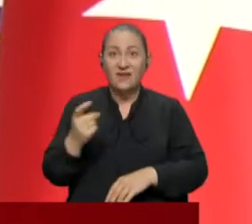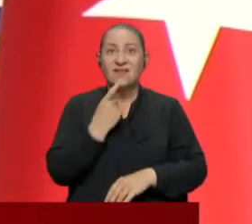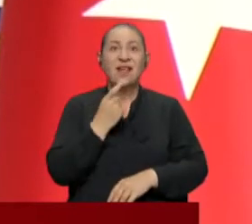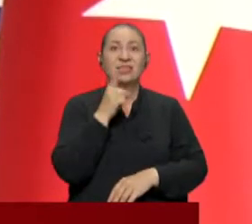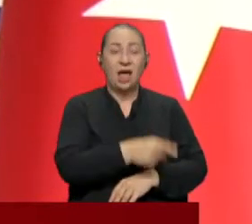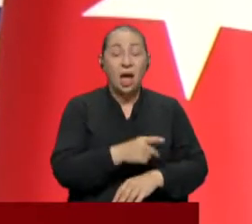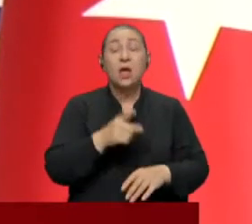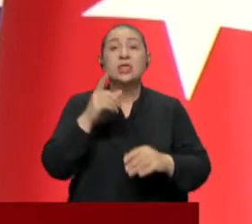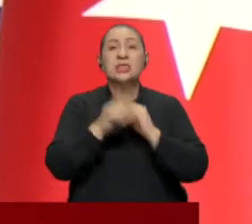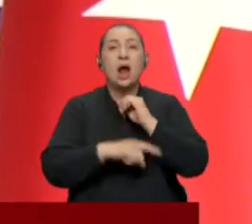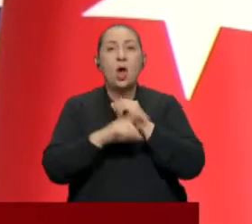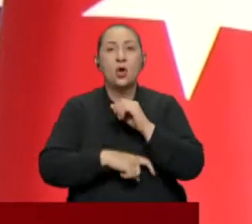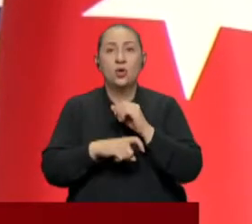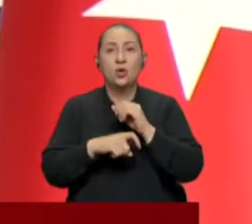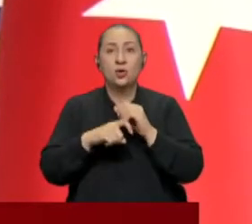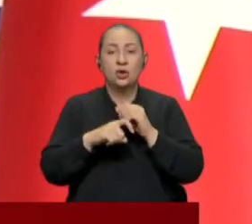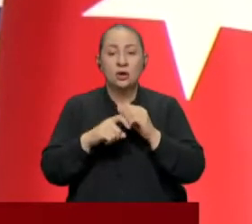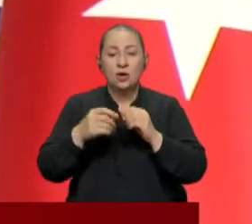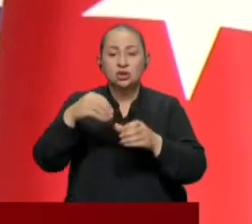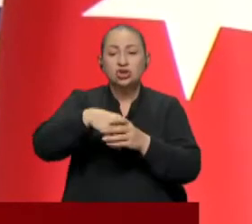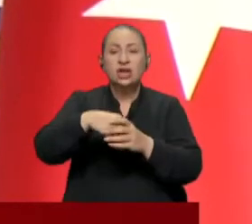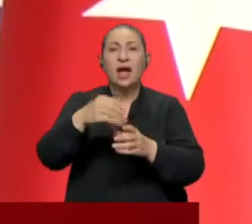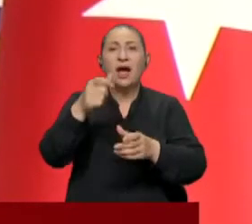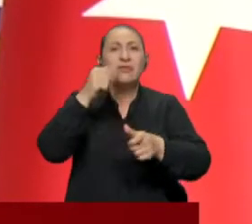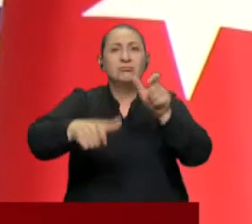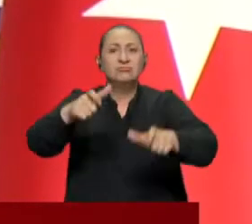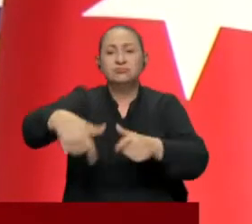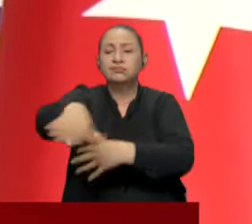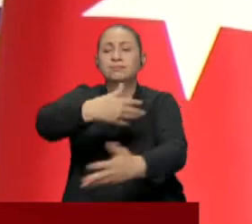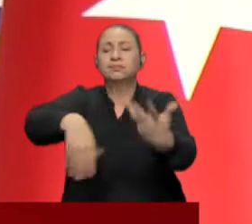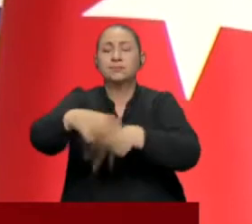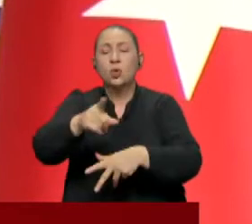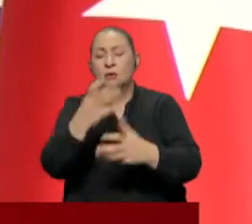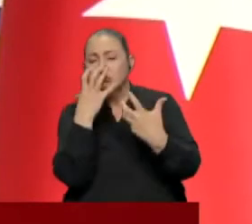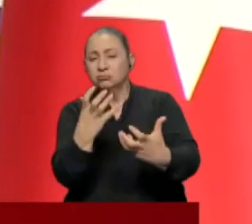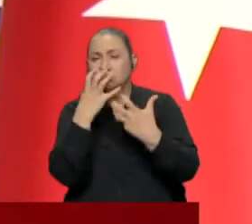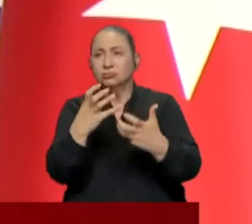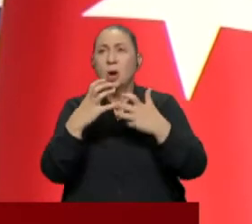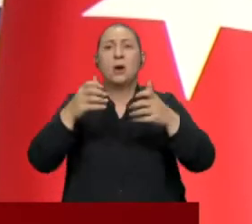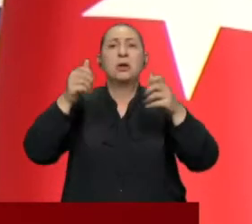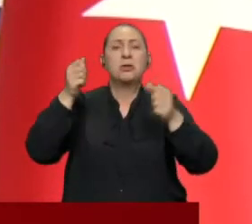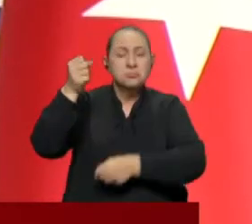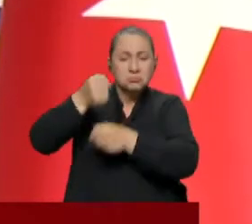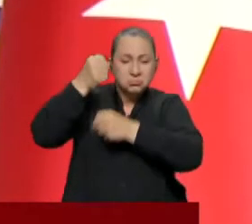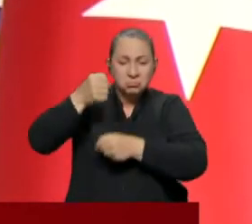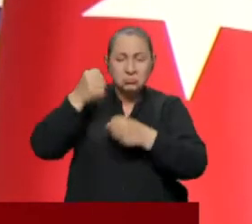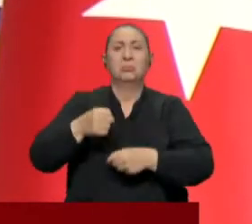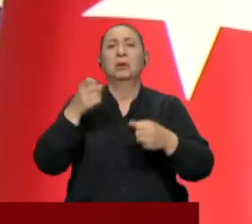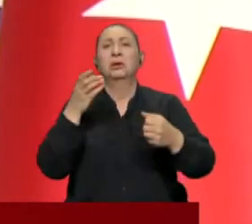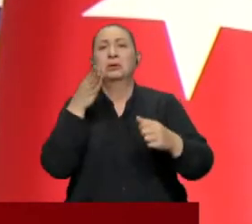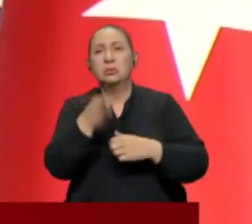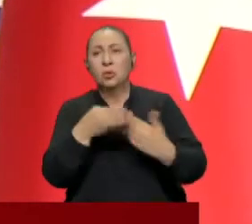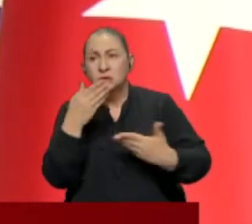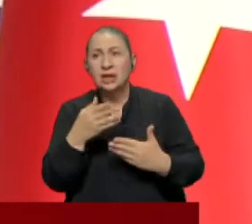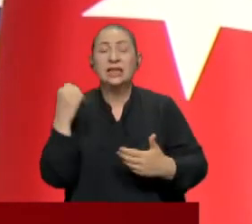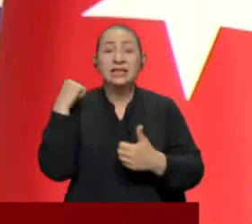Finlandiya'da terör örgütleri cirit atarken, terör örgütünün başının posterlerini ellerinde taşırlarken